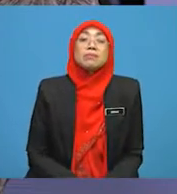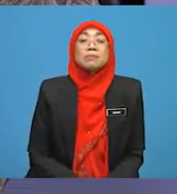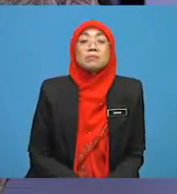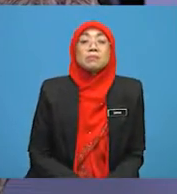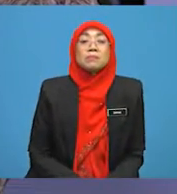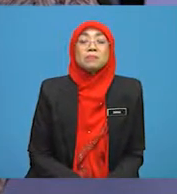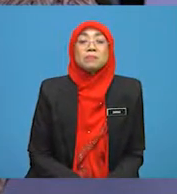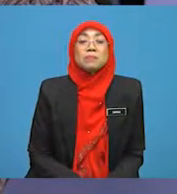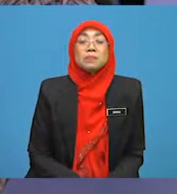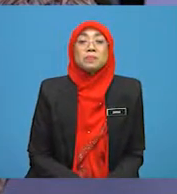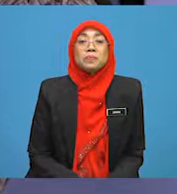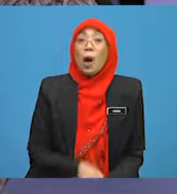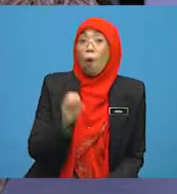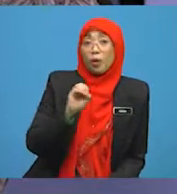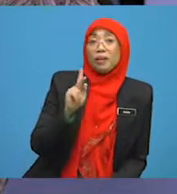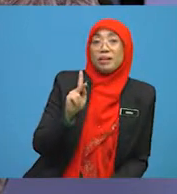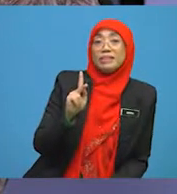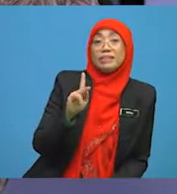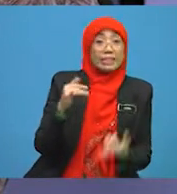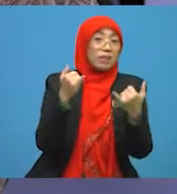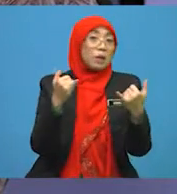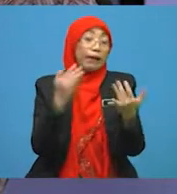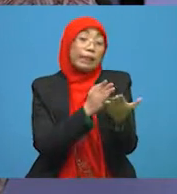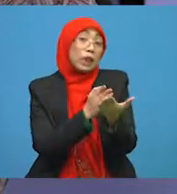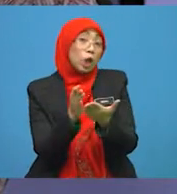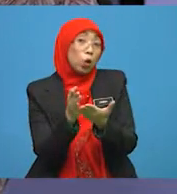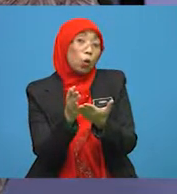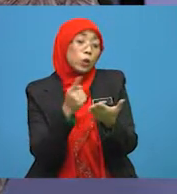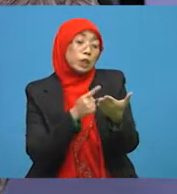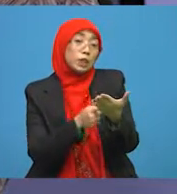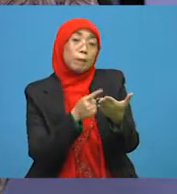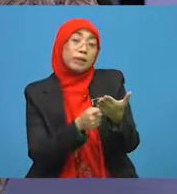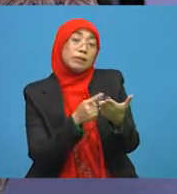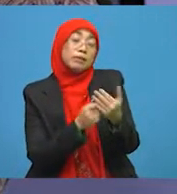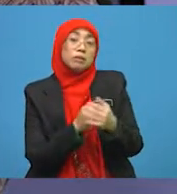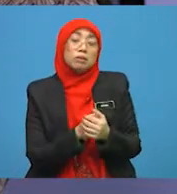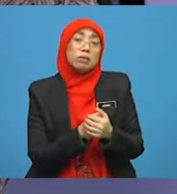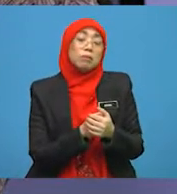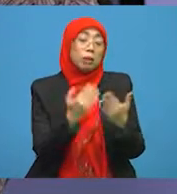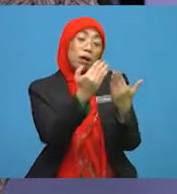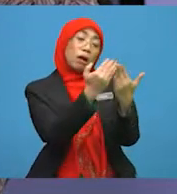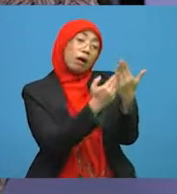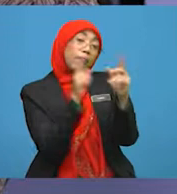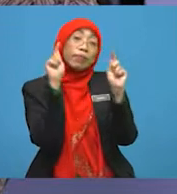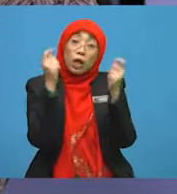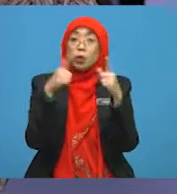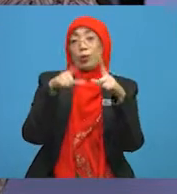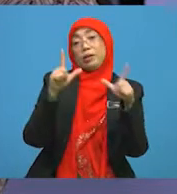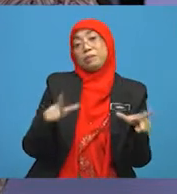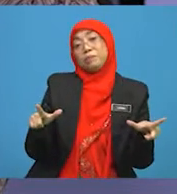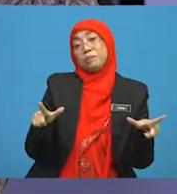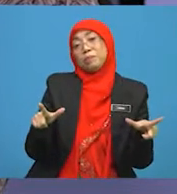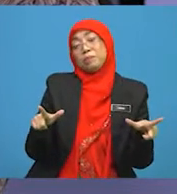Para pelajar, seterusnya kita beralih kepada perbincangan tentang subtajuk yang kedua, iaitu perubahan